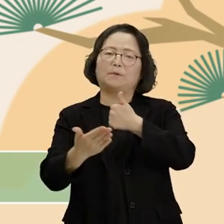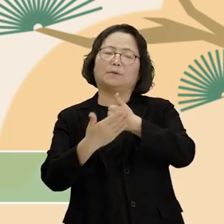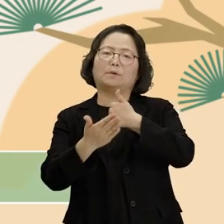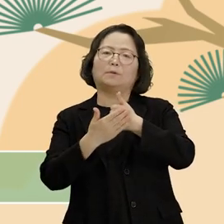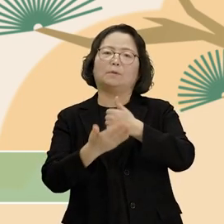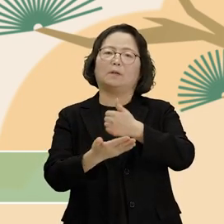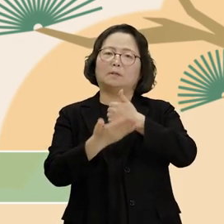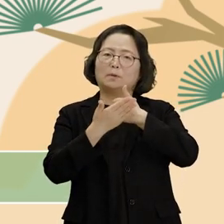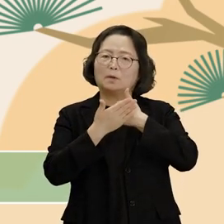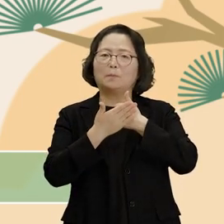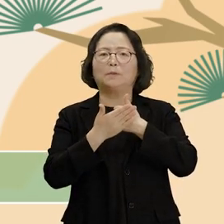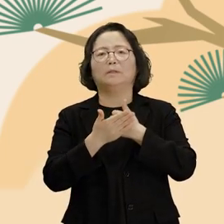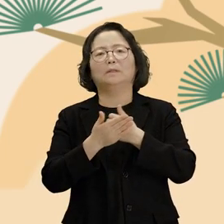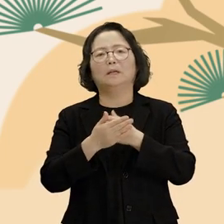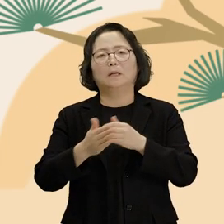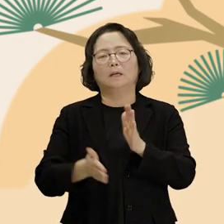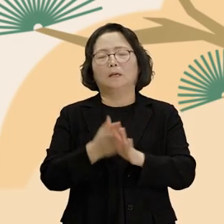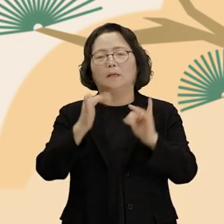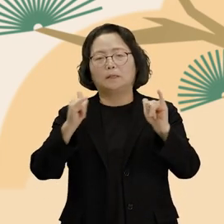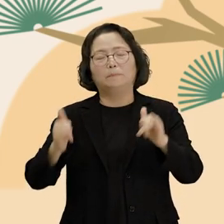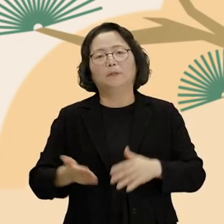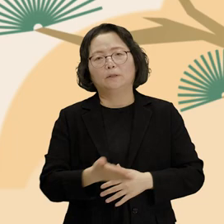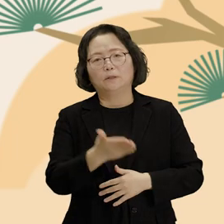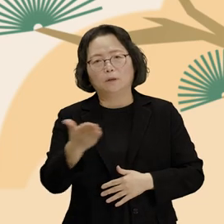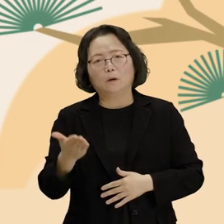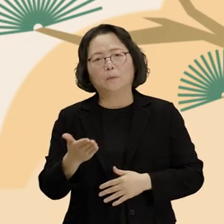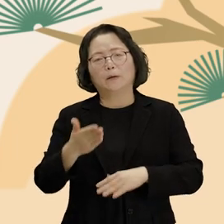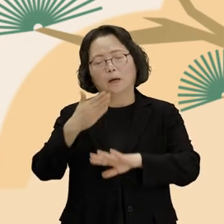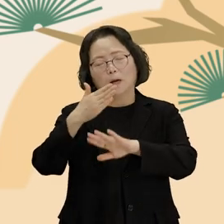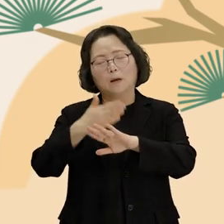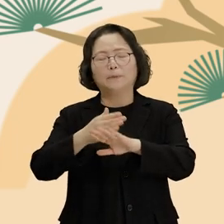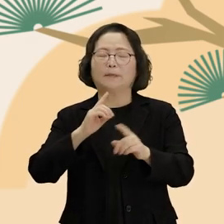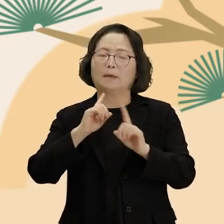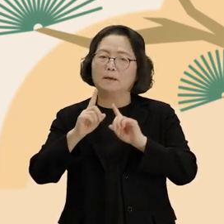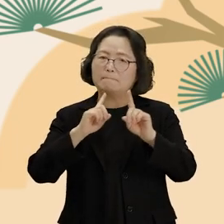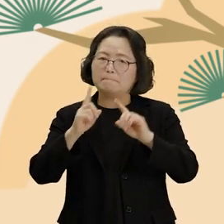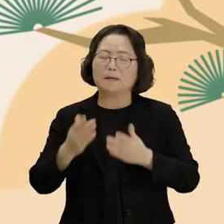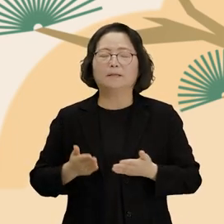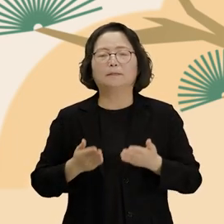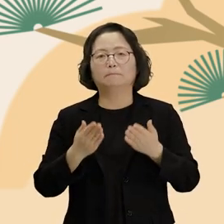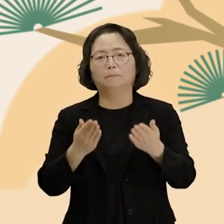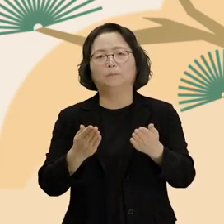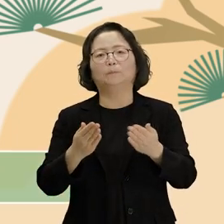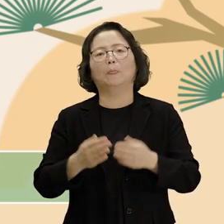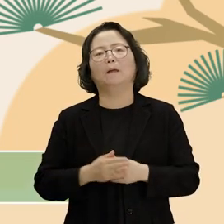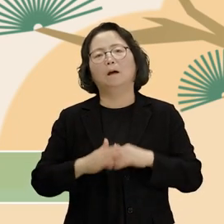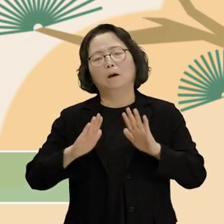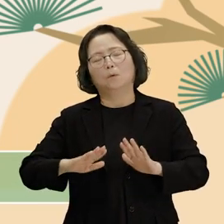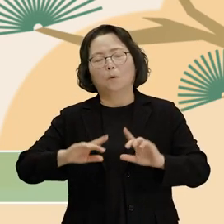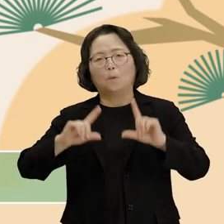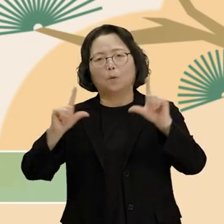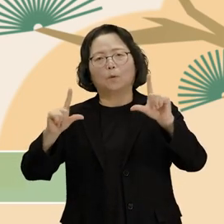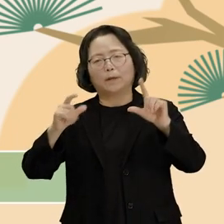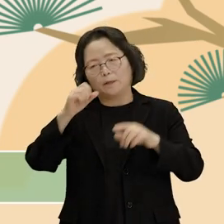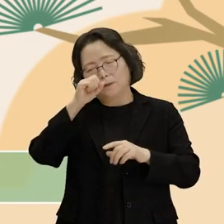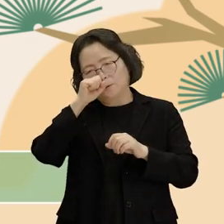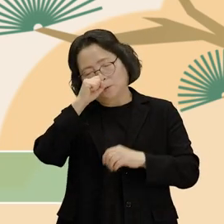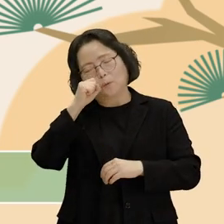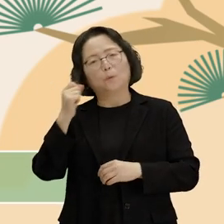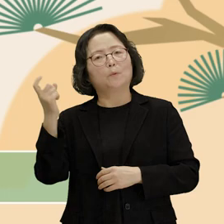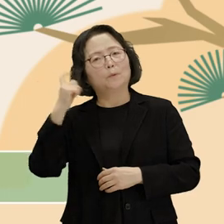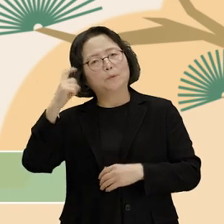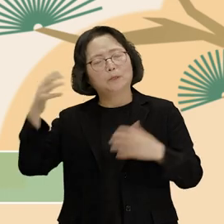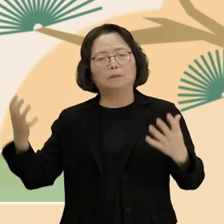격려와 성원을 보내주신 시민 여러분께 감사의 말씀을 드립니다. 올해는 좋은